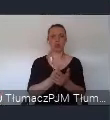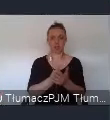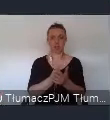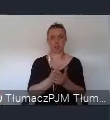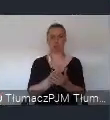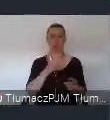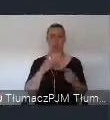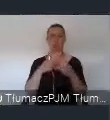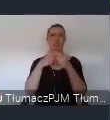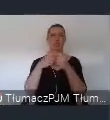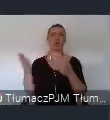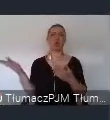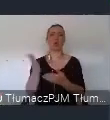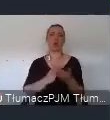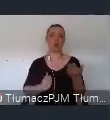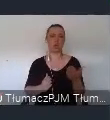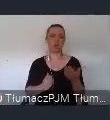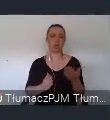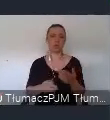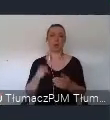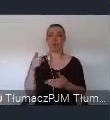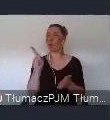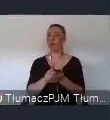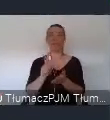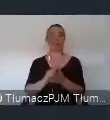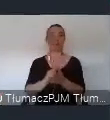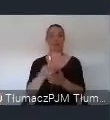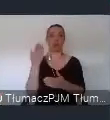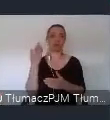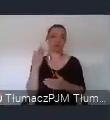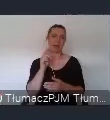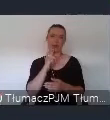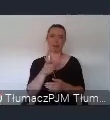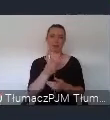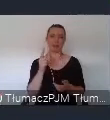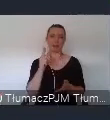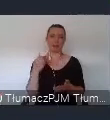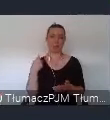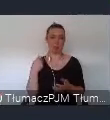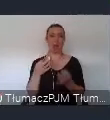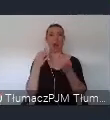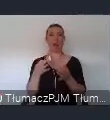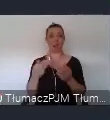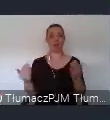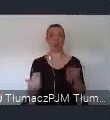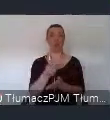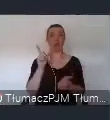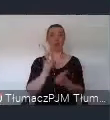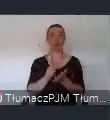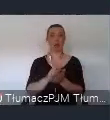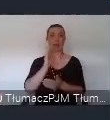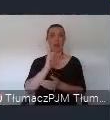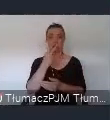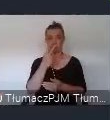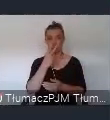tego podatku, więc jakby tego podatku widać nie było. Natomiast zakłada się, że ten nowy podatek będzie widać w tym momencie, dlatego że nie przewiduje się